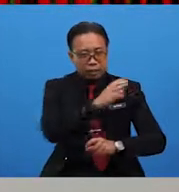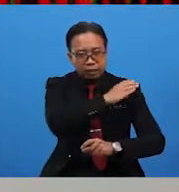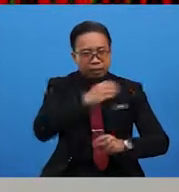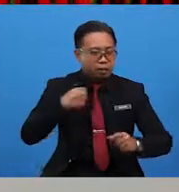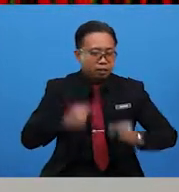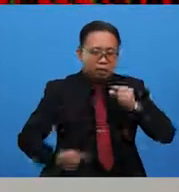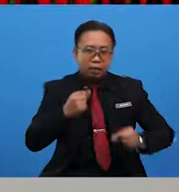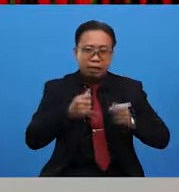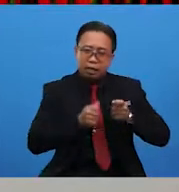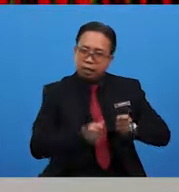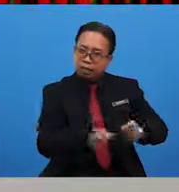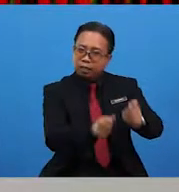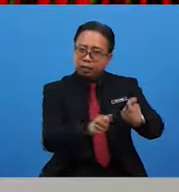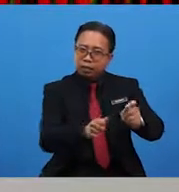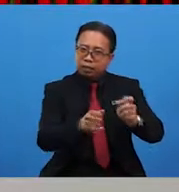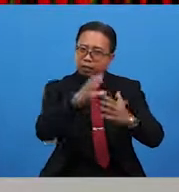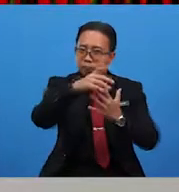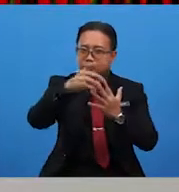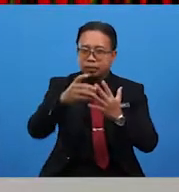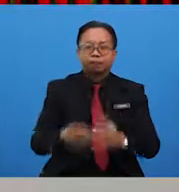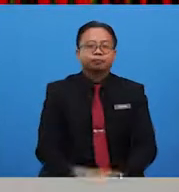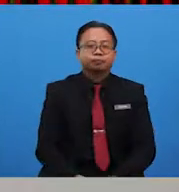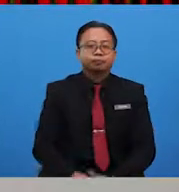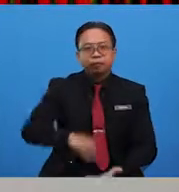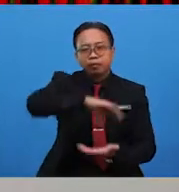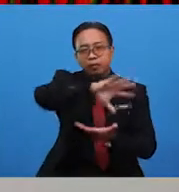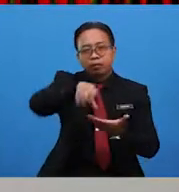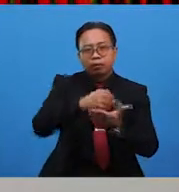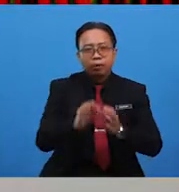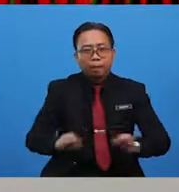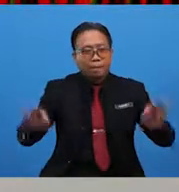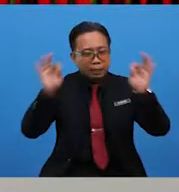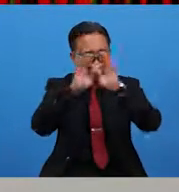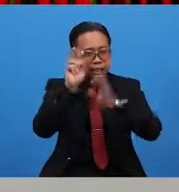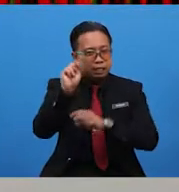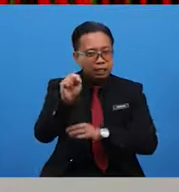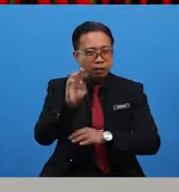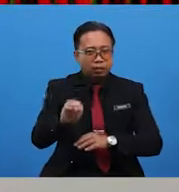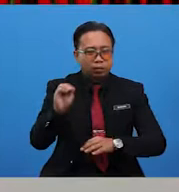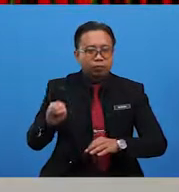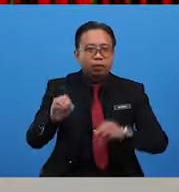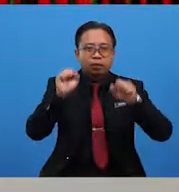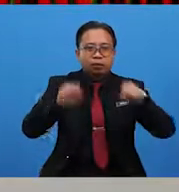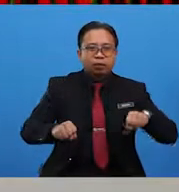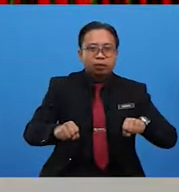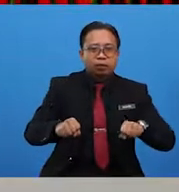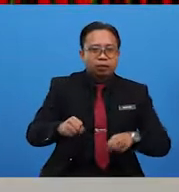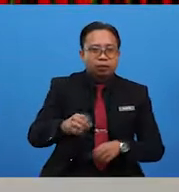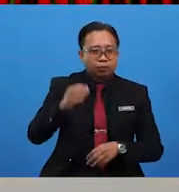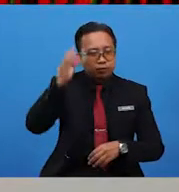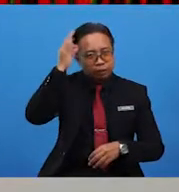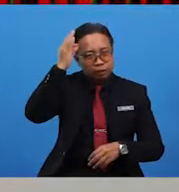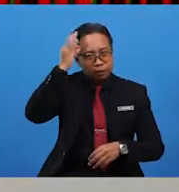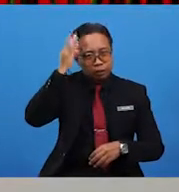yang dipilih kesemua ini sangat penting supaya pelajar dapat menggambarkan akhir